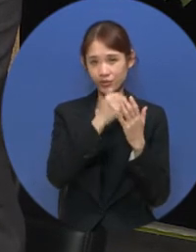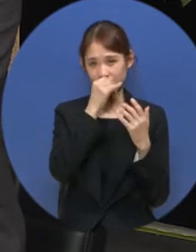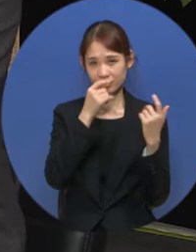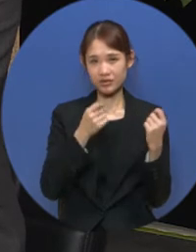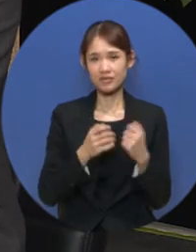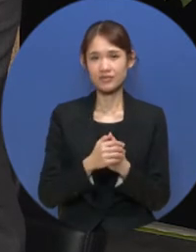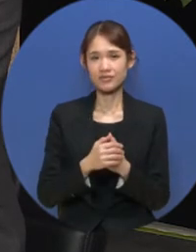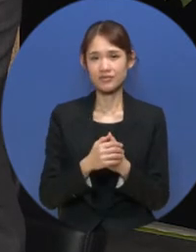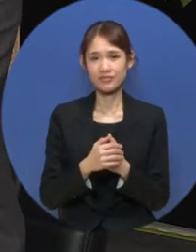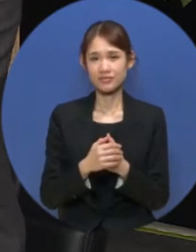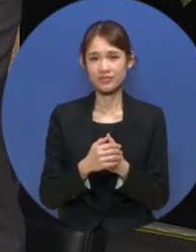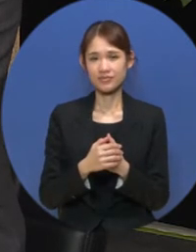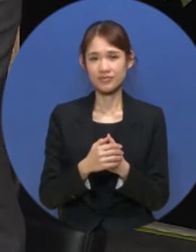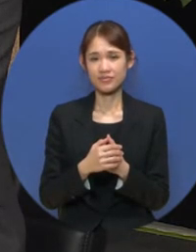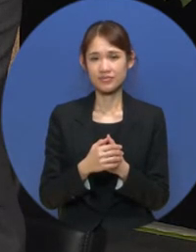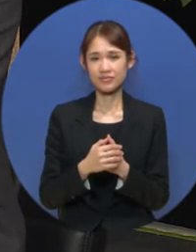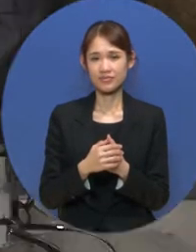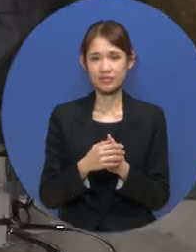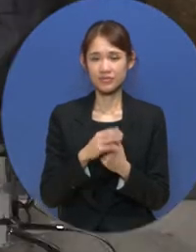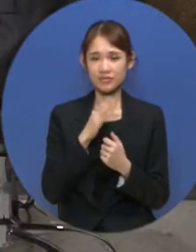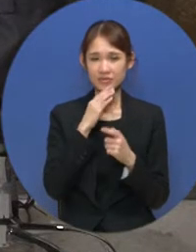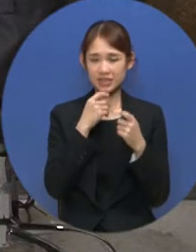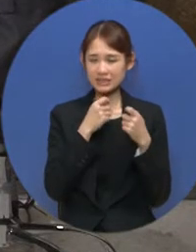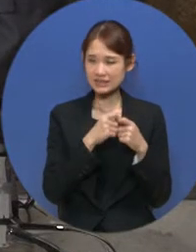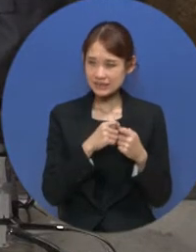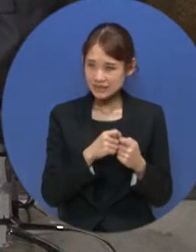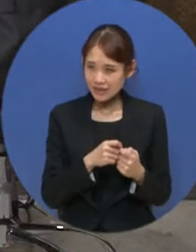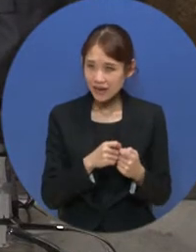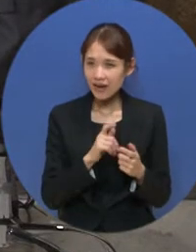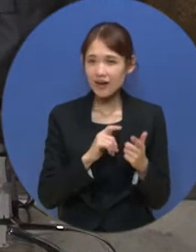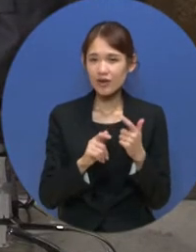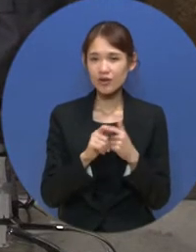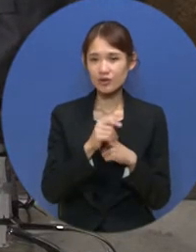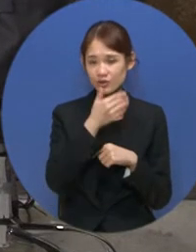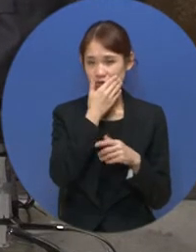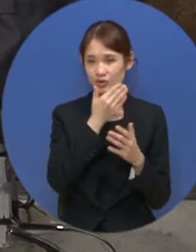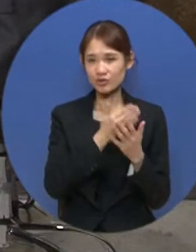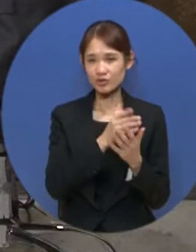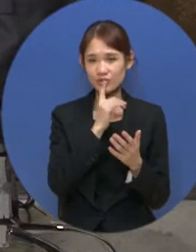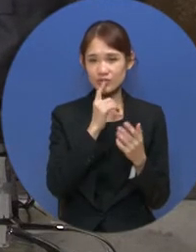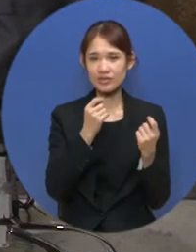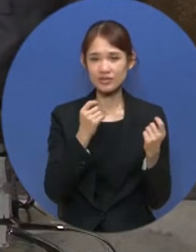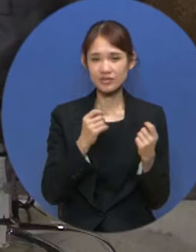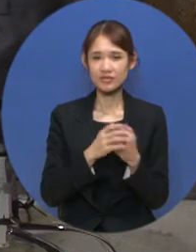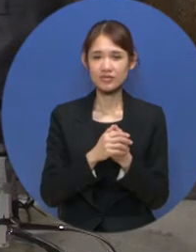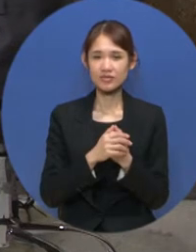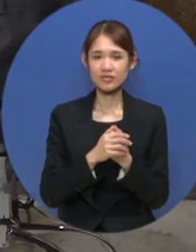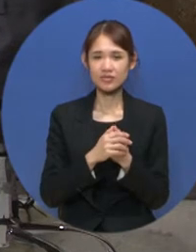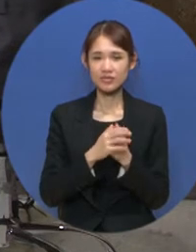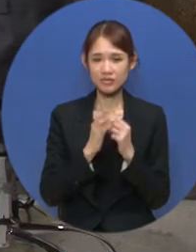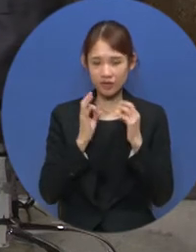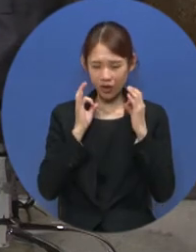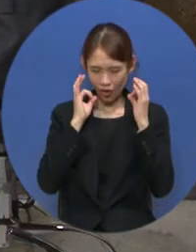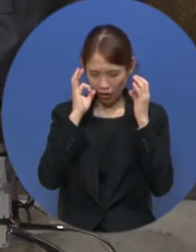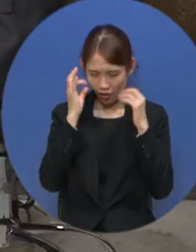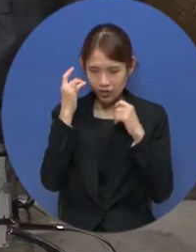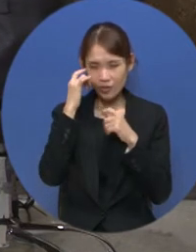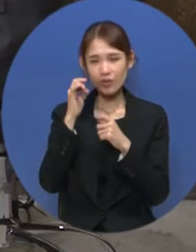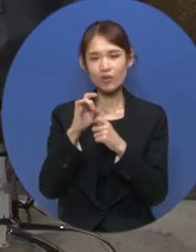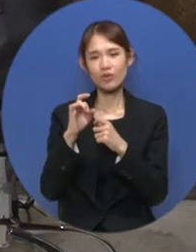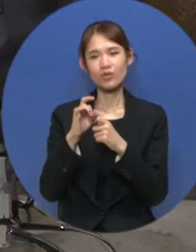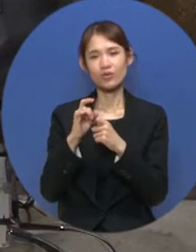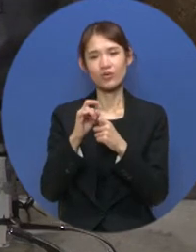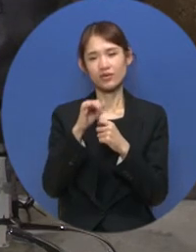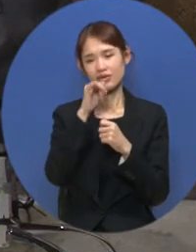있는 것 같아요. 네. 정말 그런 디테일이 원래 더 중요하다는 말이 있는 것처럼 엄청난 고민과 또